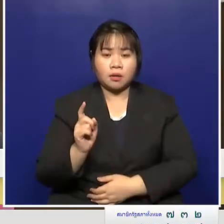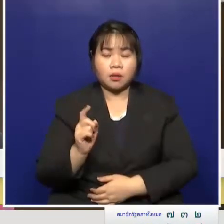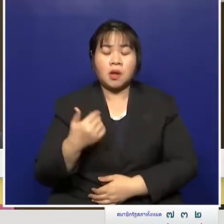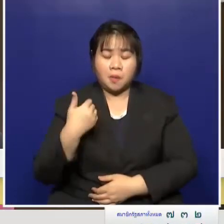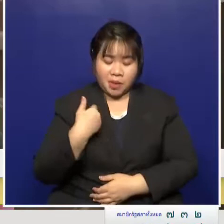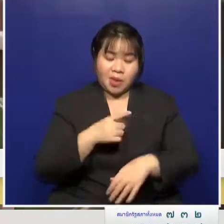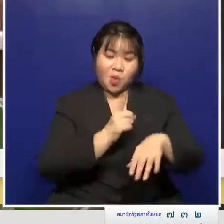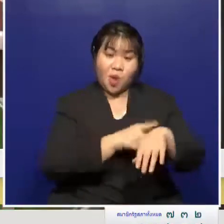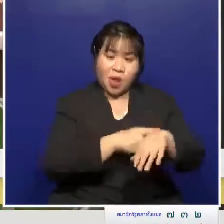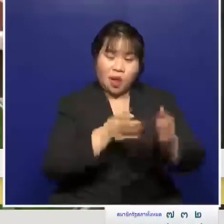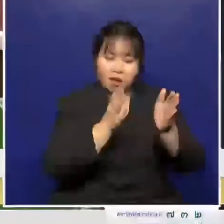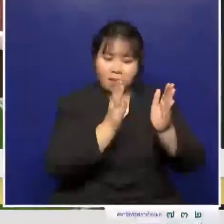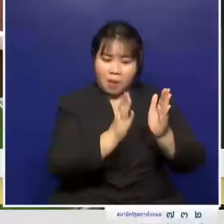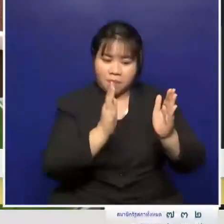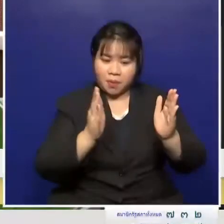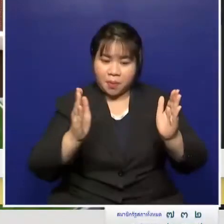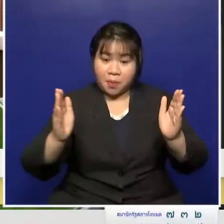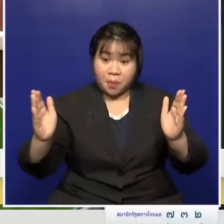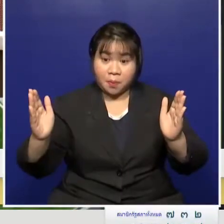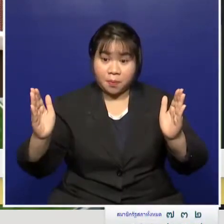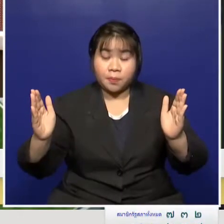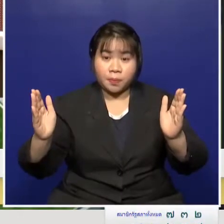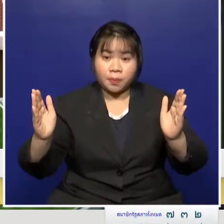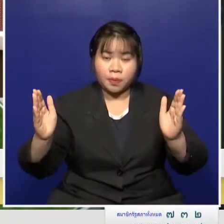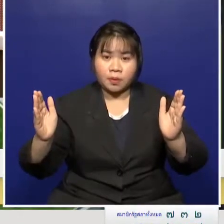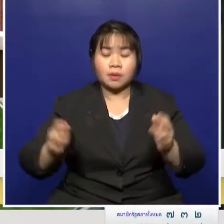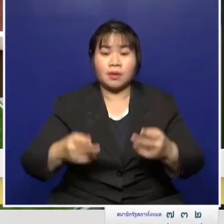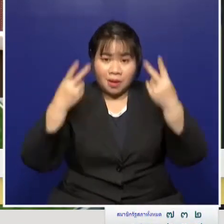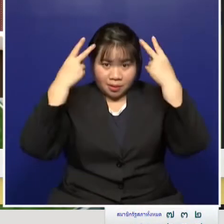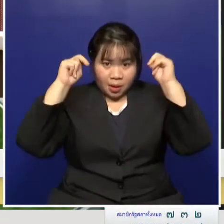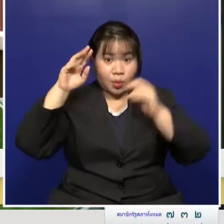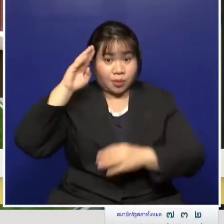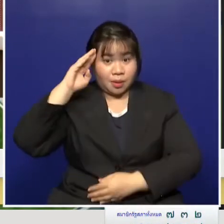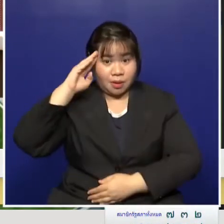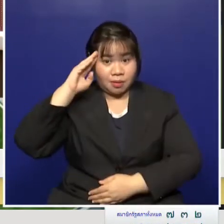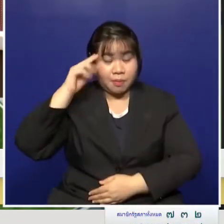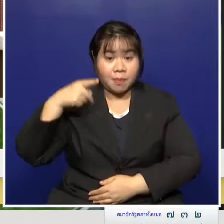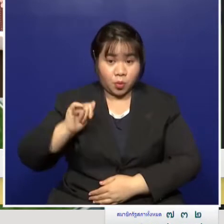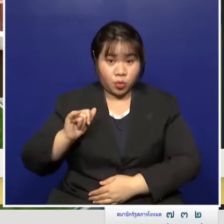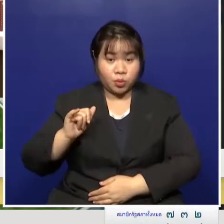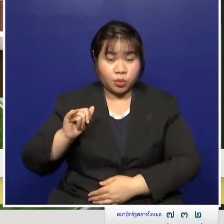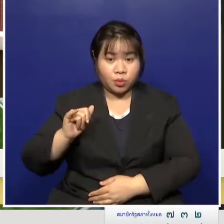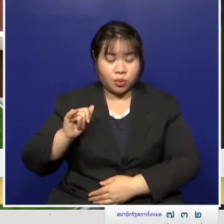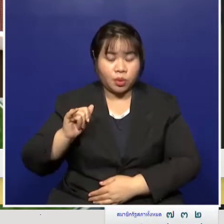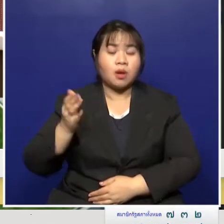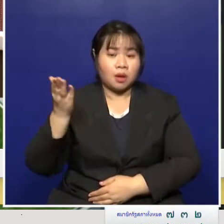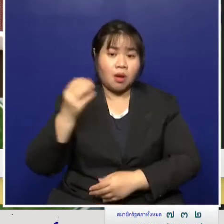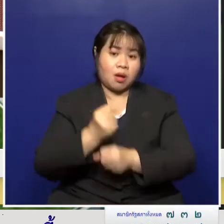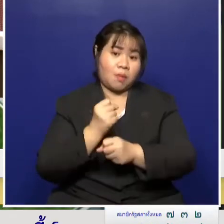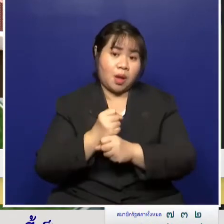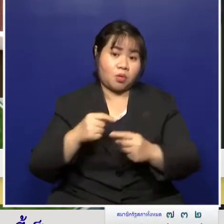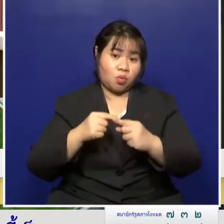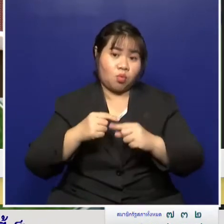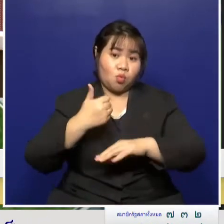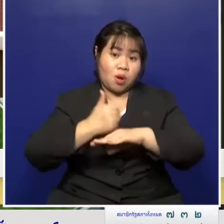ไลน์ในการแก้รัฐธรรมนูญพลเอกประยุทธ์จันทร์โอชานายกรัฐมนตรีในฐานะหัวหน้ารัฐบา